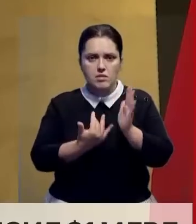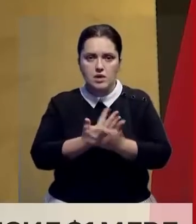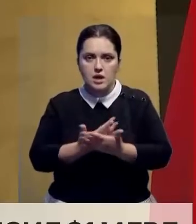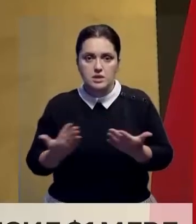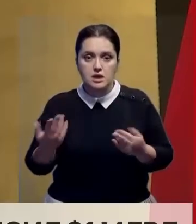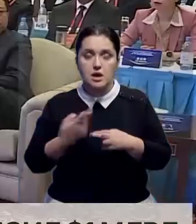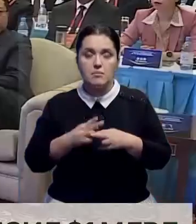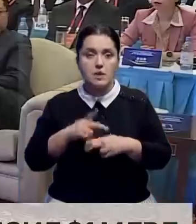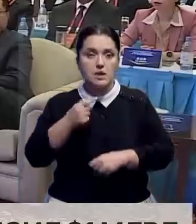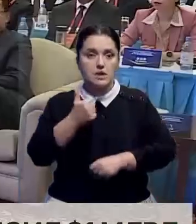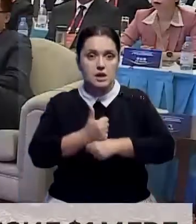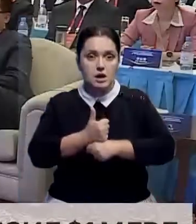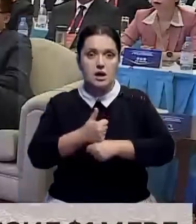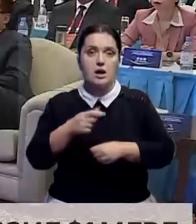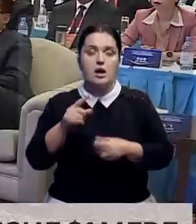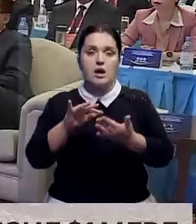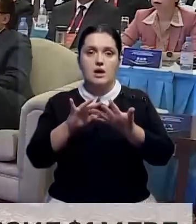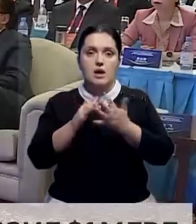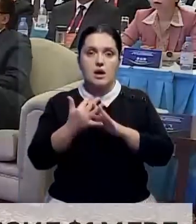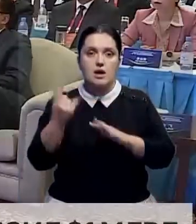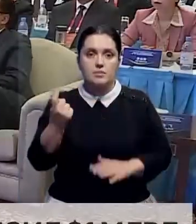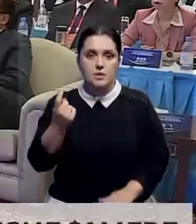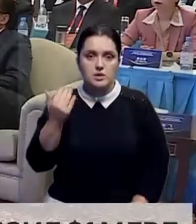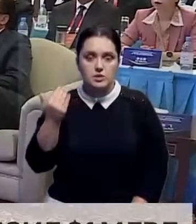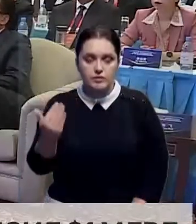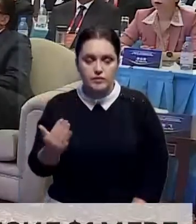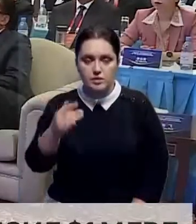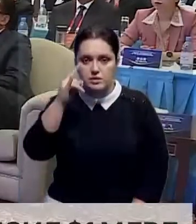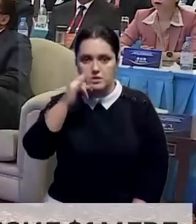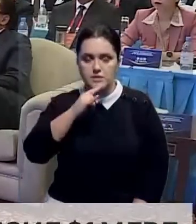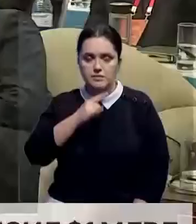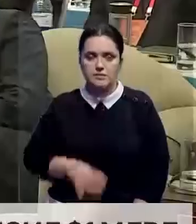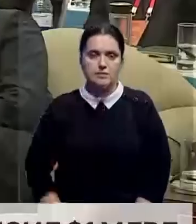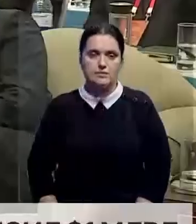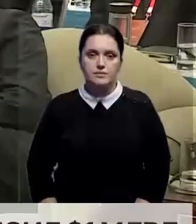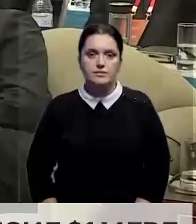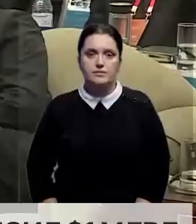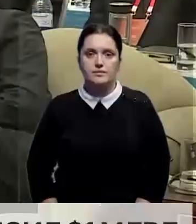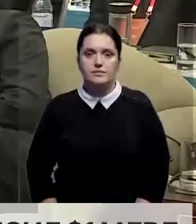наименованиям товаров. При этом ключевой сферой выступает агропромышленный комплекс нашей страны.